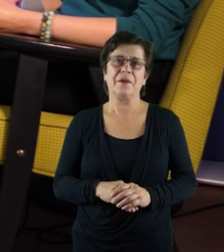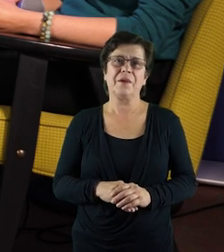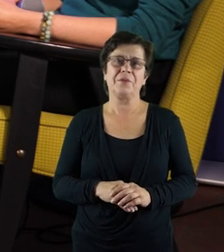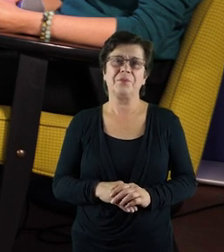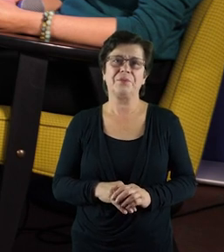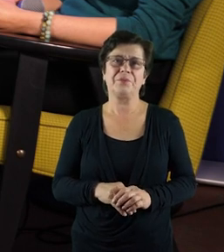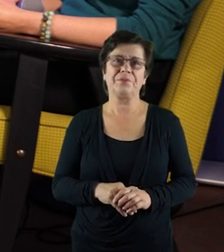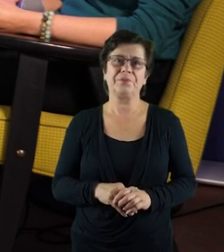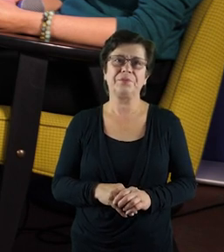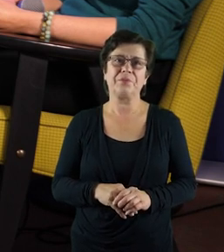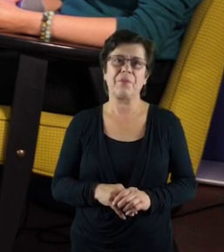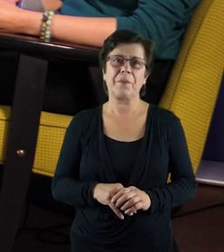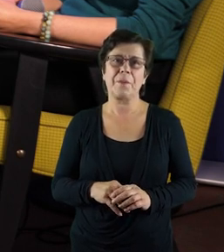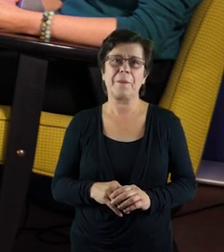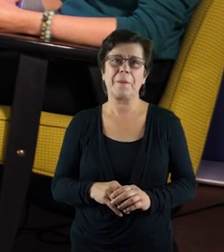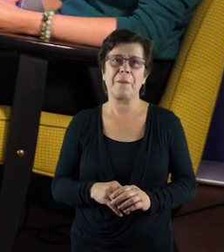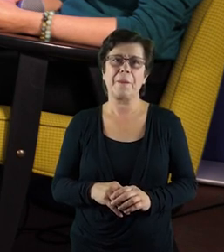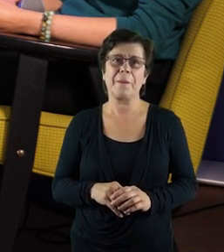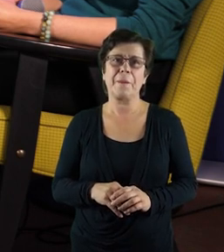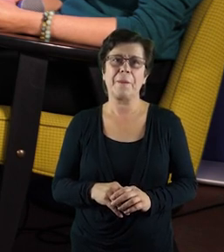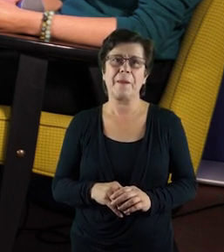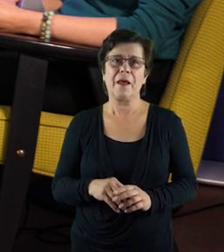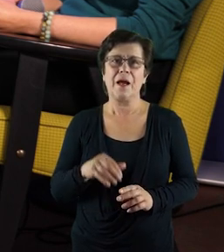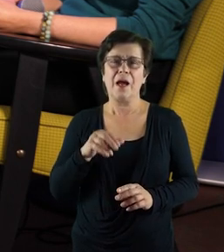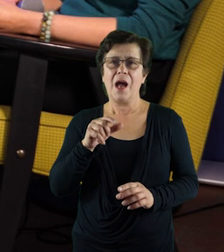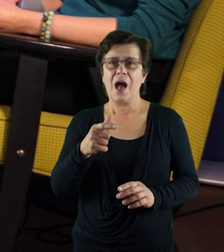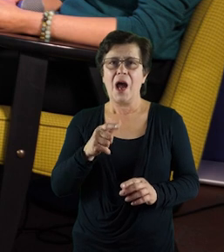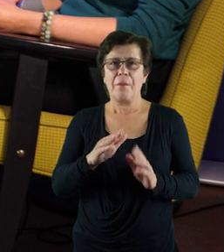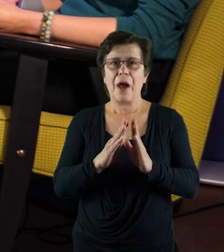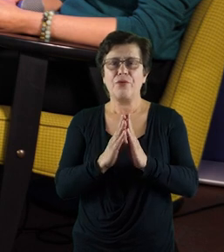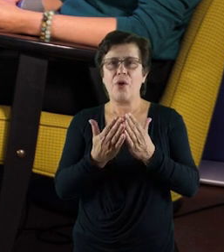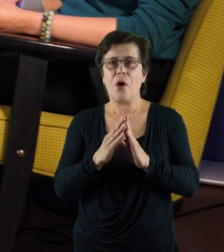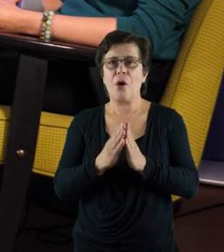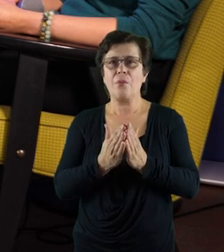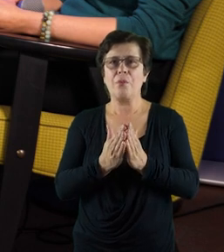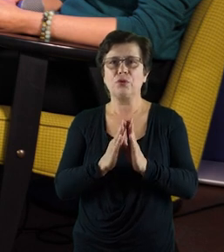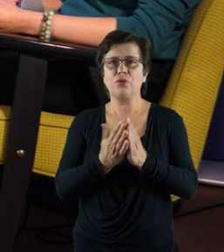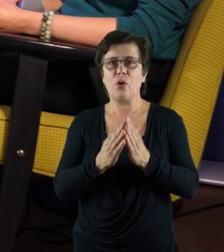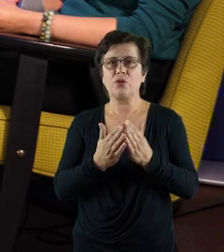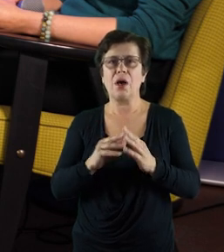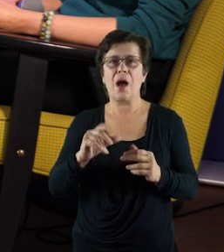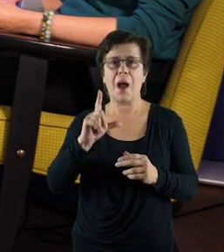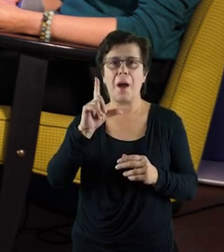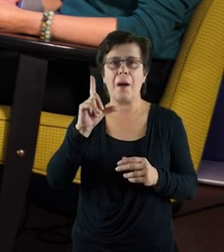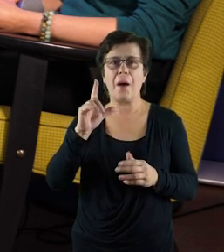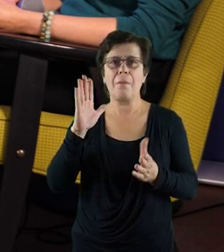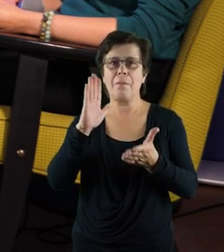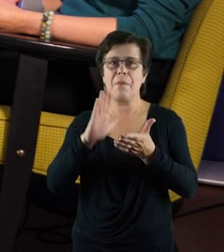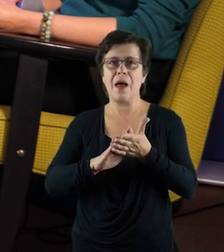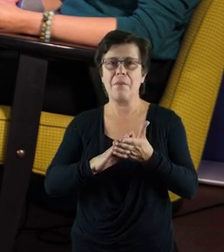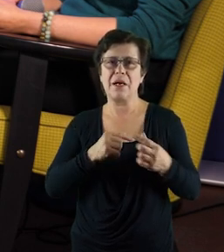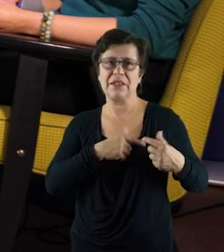tę metaforę o kończeniu świata w pewnym sensie urzeczywistnił w tym tomie Równanie serca. To jest tom, który